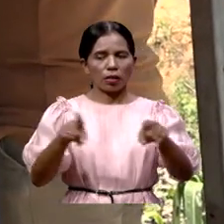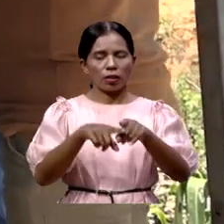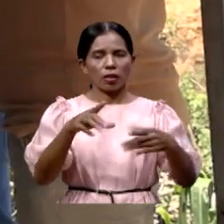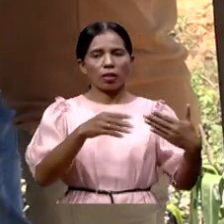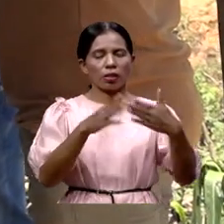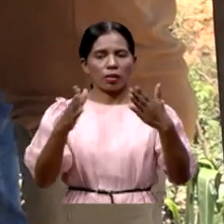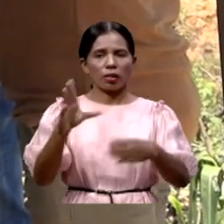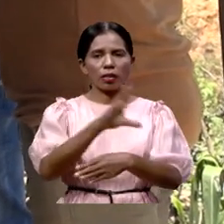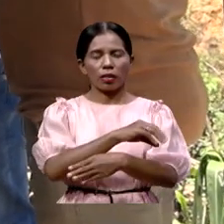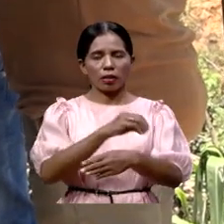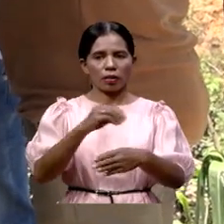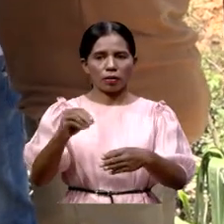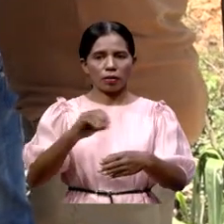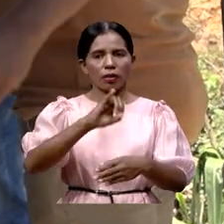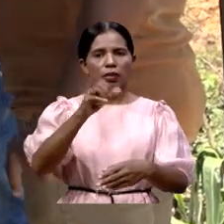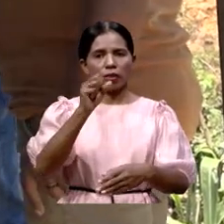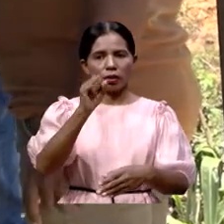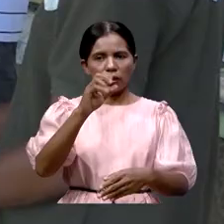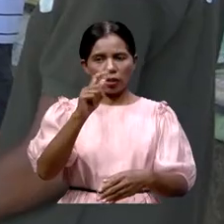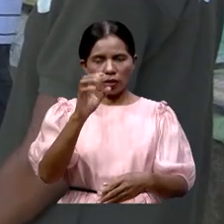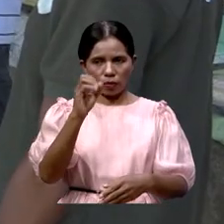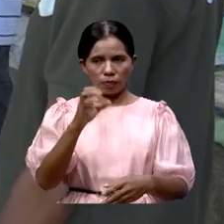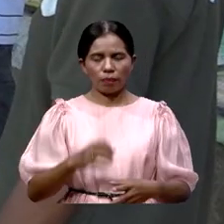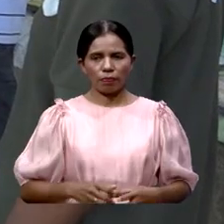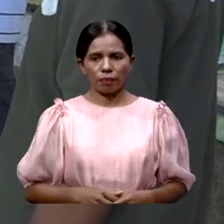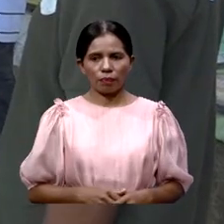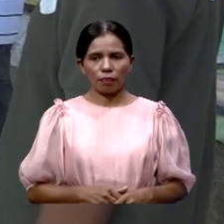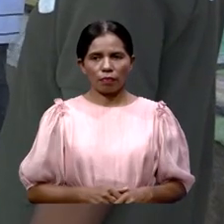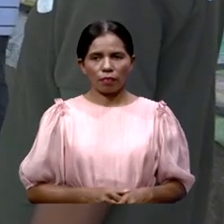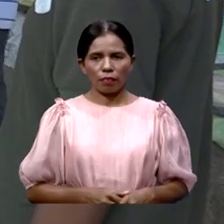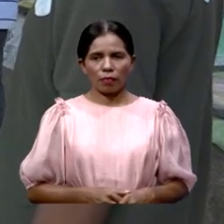lita store no Jacinto. Emerenciana Martins, Tito Silva, GMN.